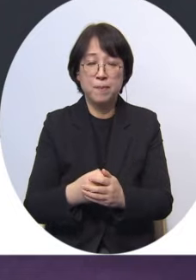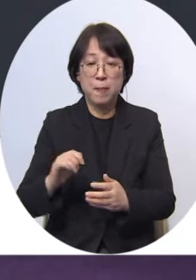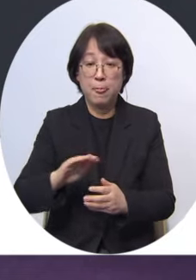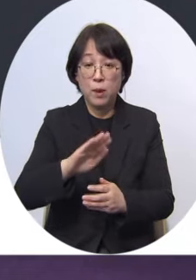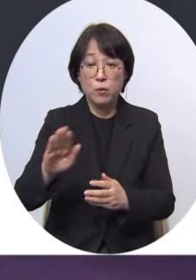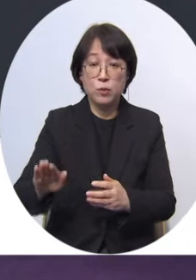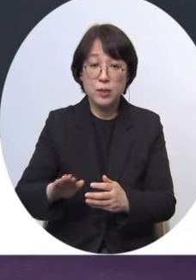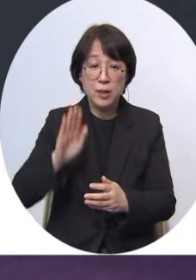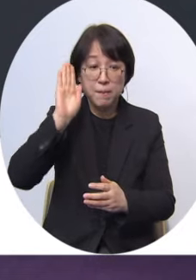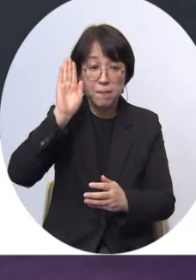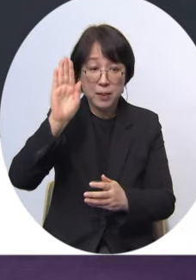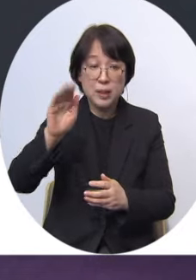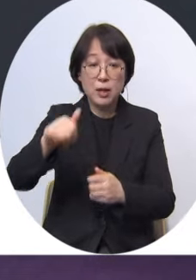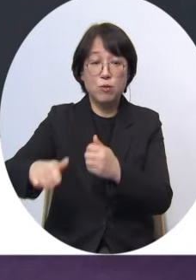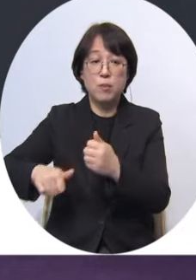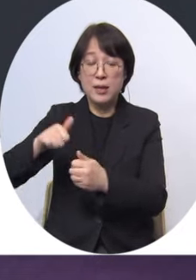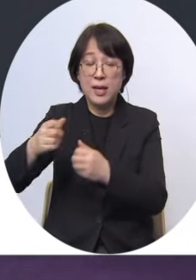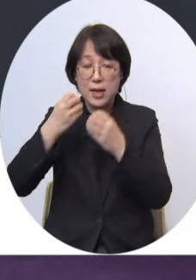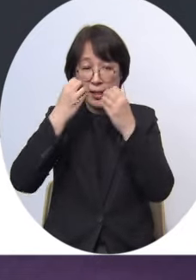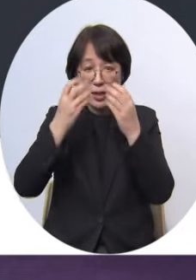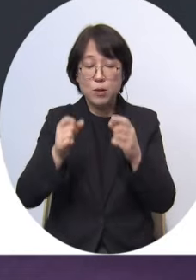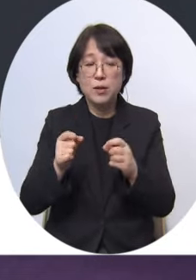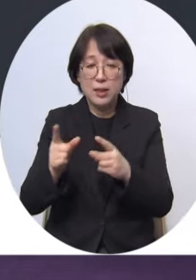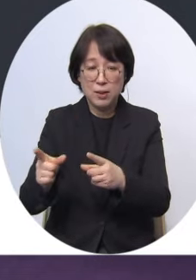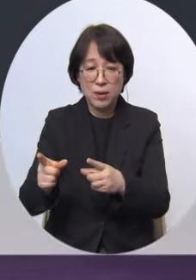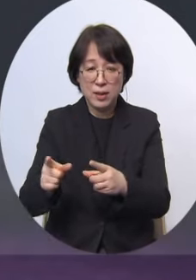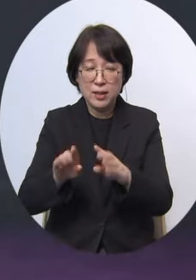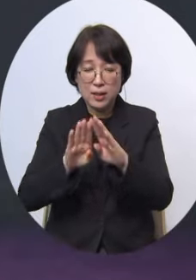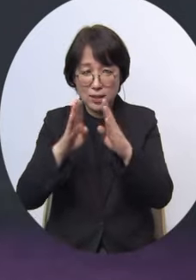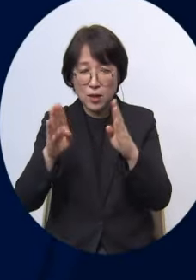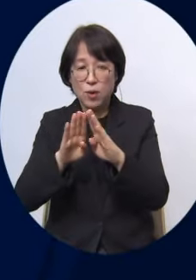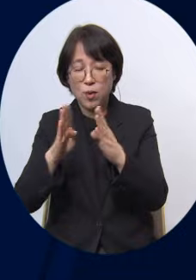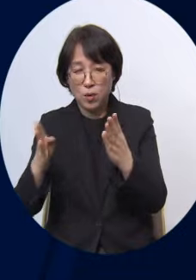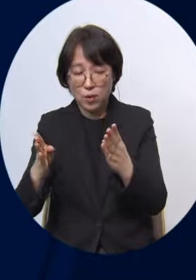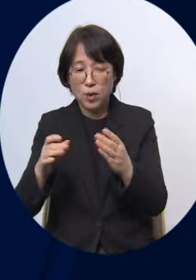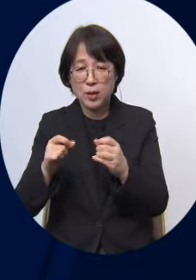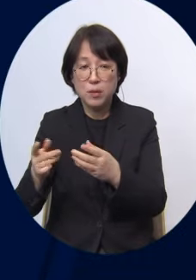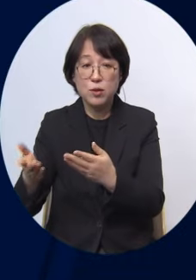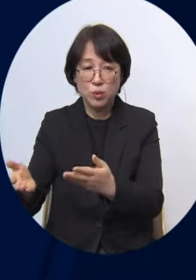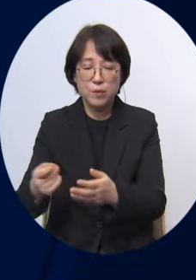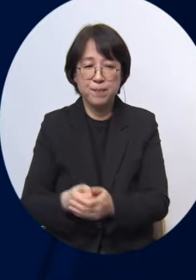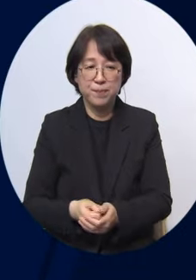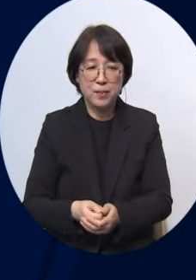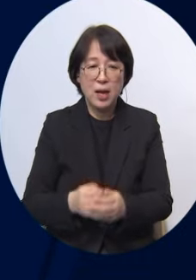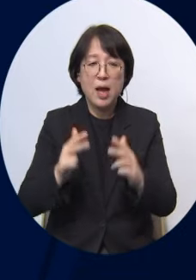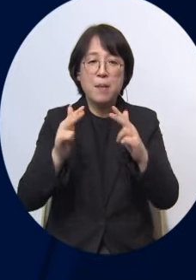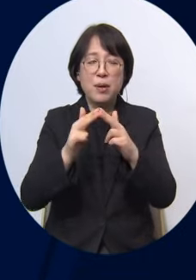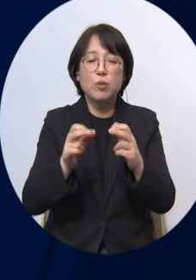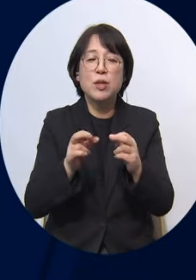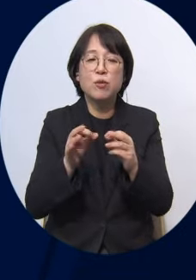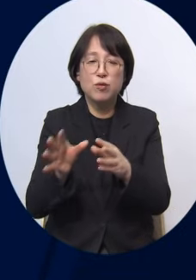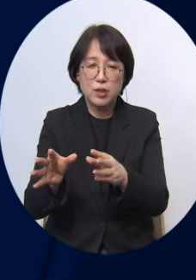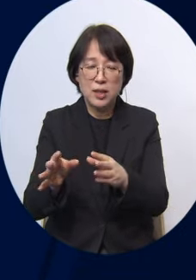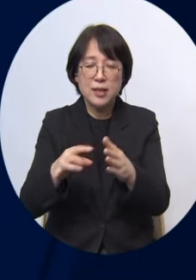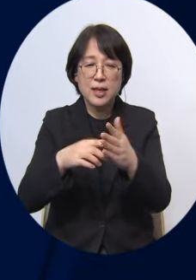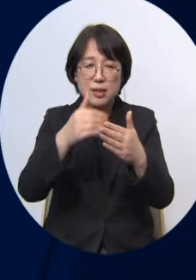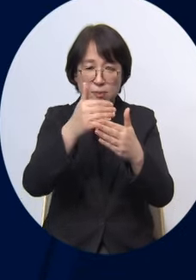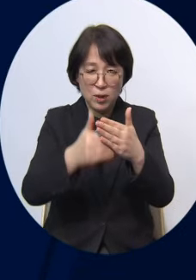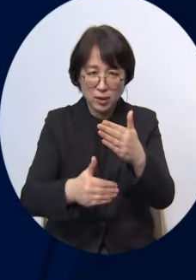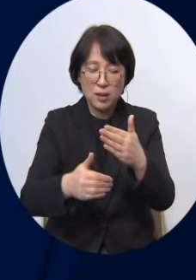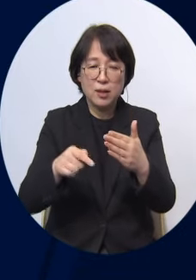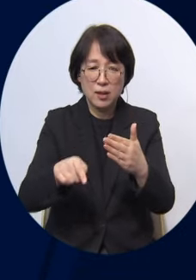우리의 미래 세대에게 새로운 기회를 계속 열어주는. 윤 대통령은 반도체 투자 세액공제로 반도체